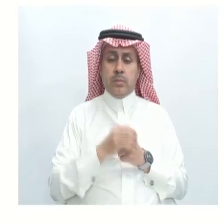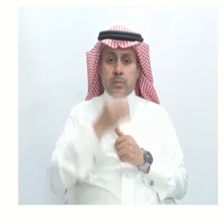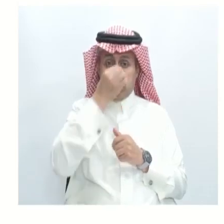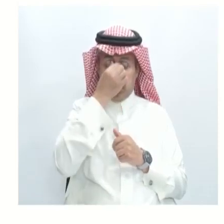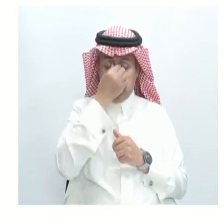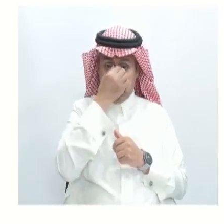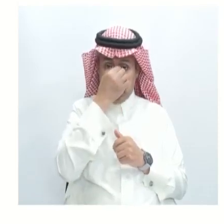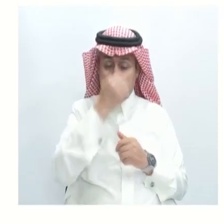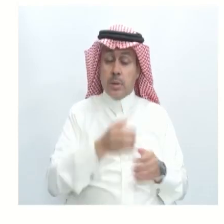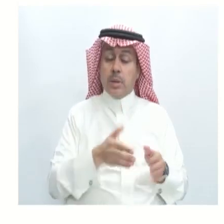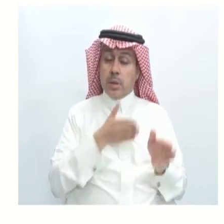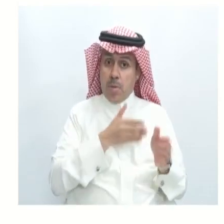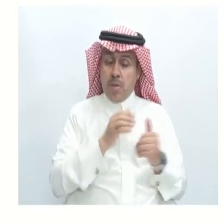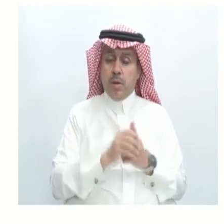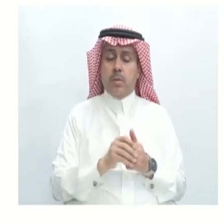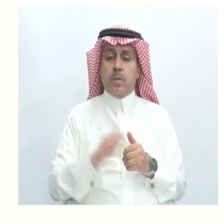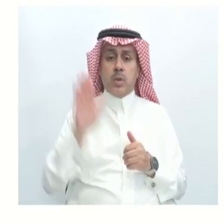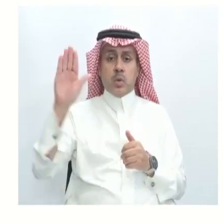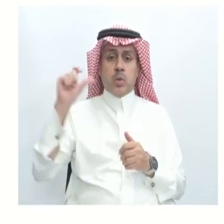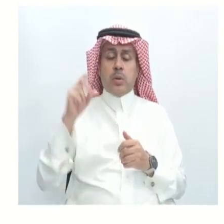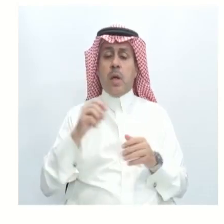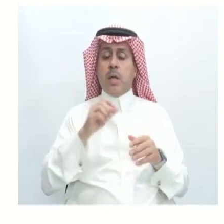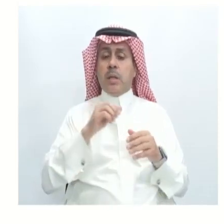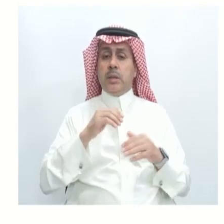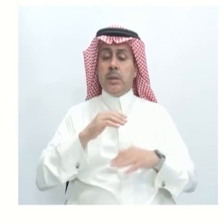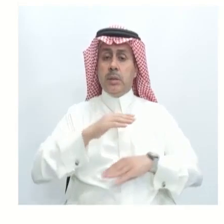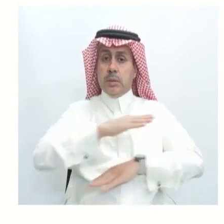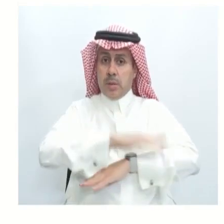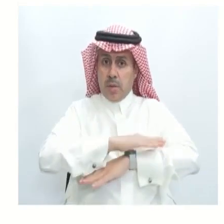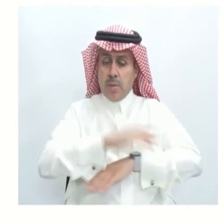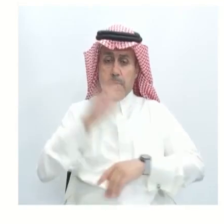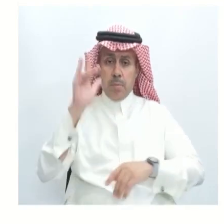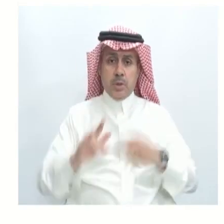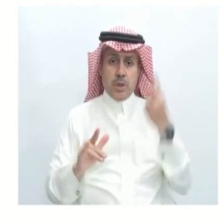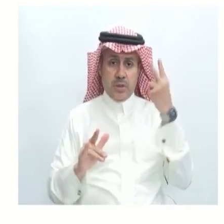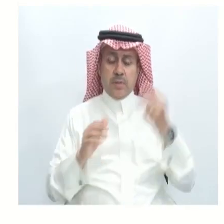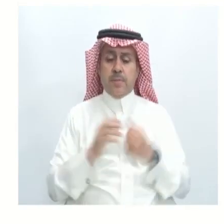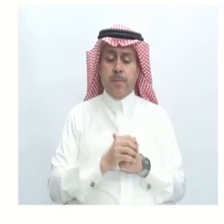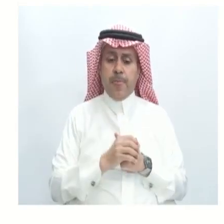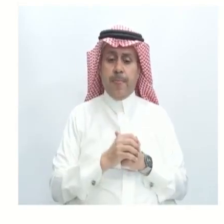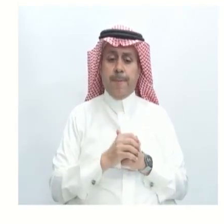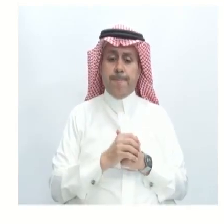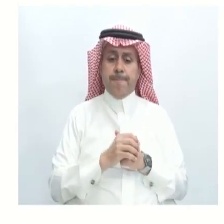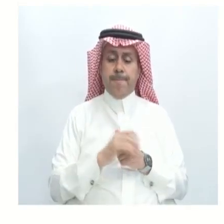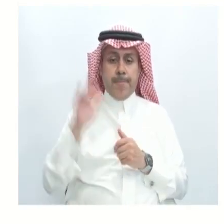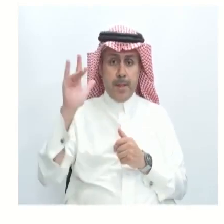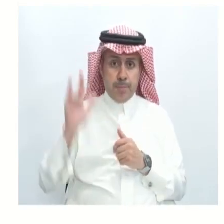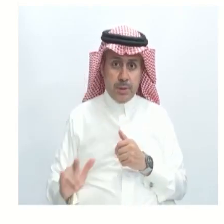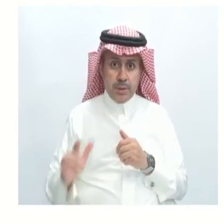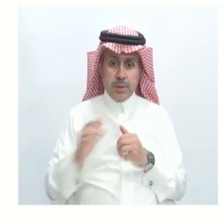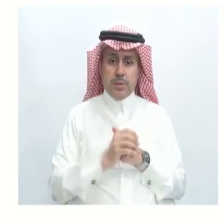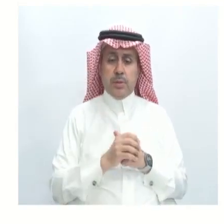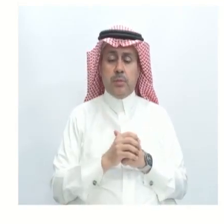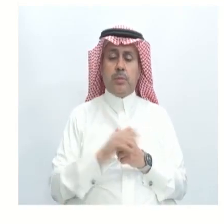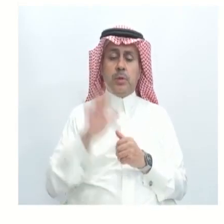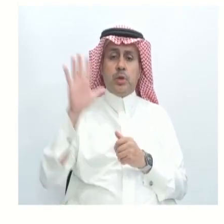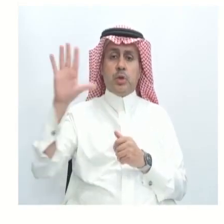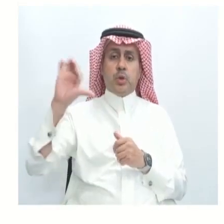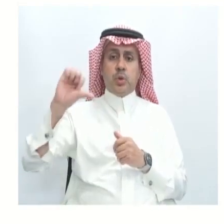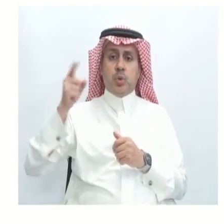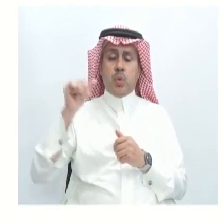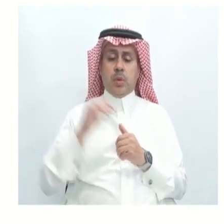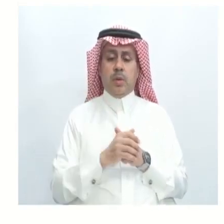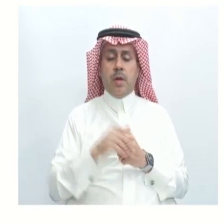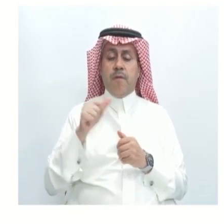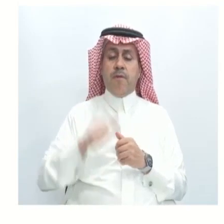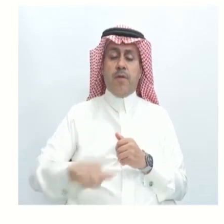تتمثل السلطه التنظيميه في مجلسين مجلس الاول مجلس الوزراء والثاني مجلس الشورى في المملكه العربيه